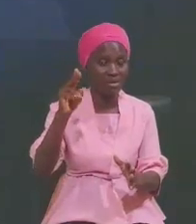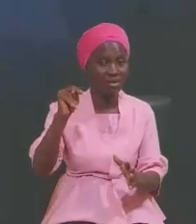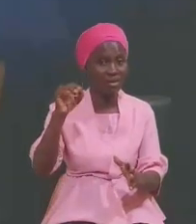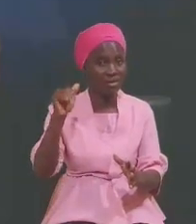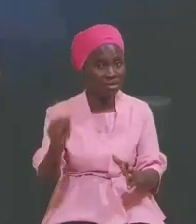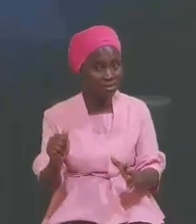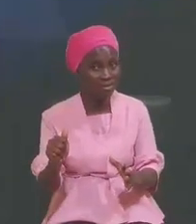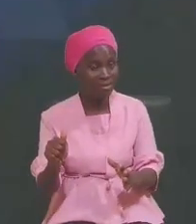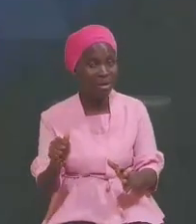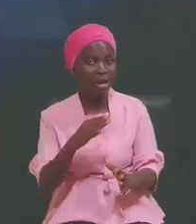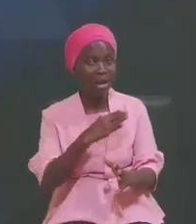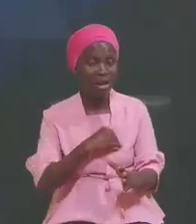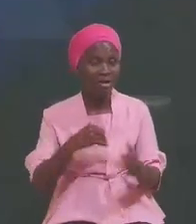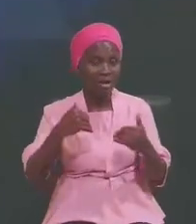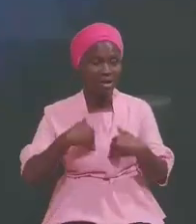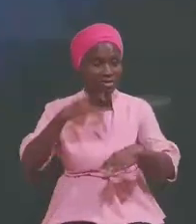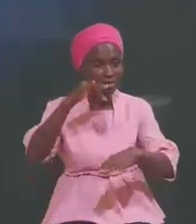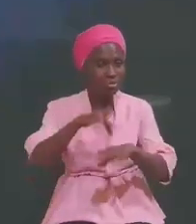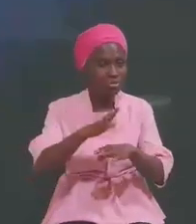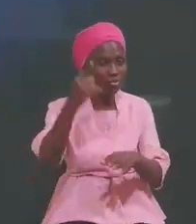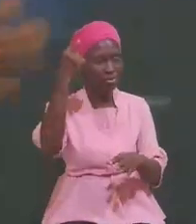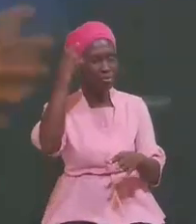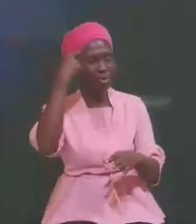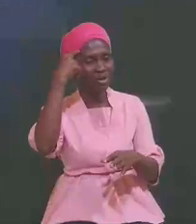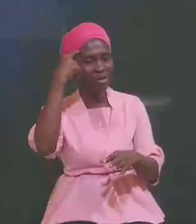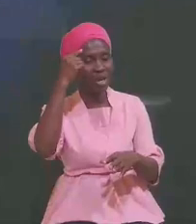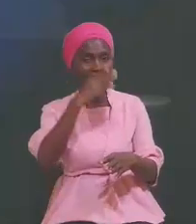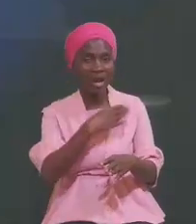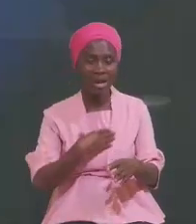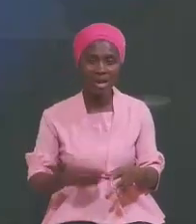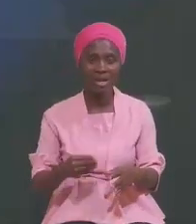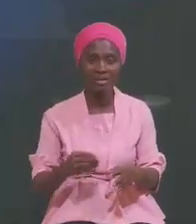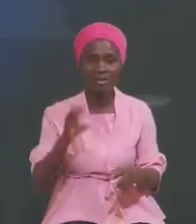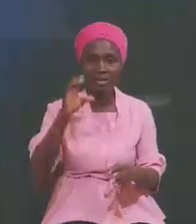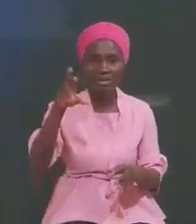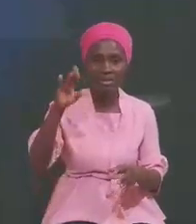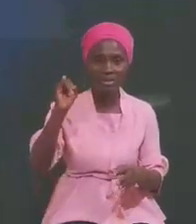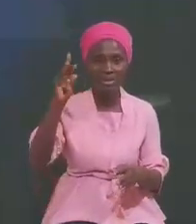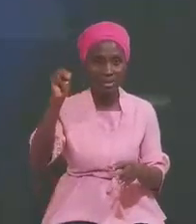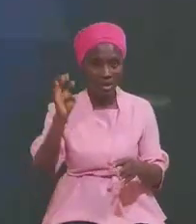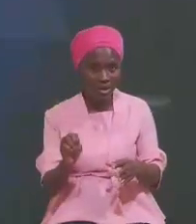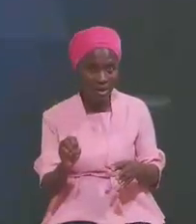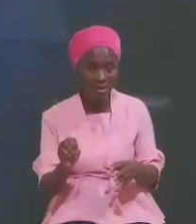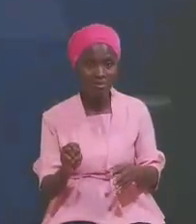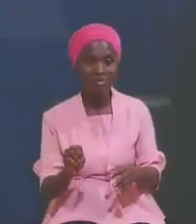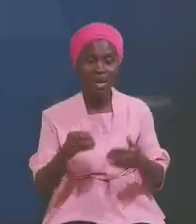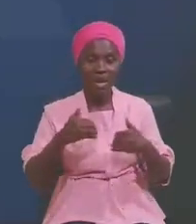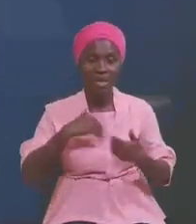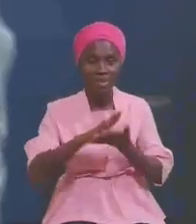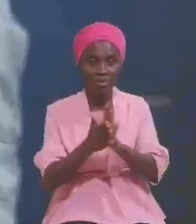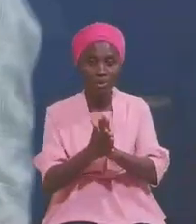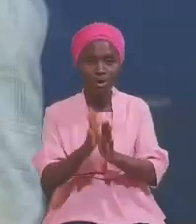et le crime est devenu la seconde nature à toi ou bien à vous, et vous êtes là ce